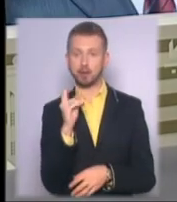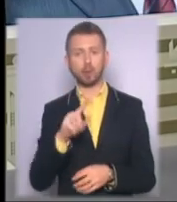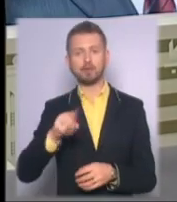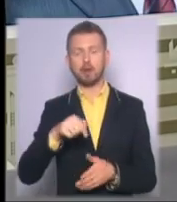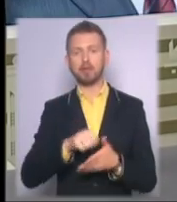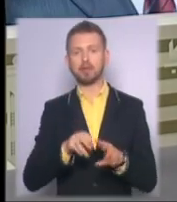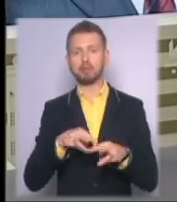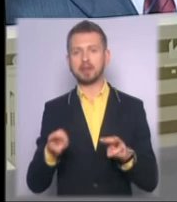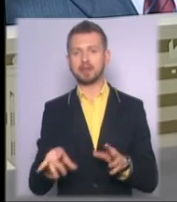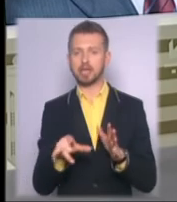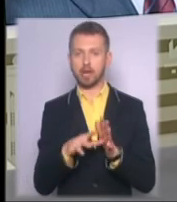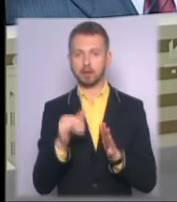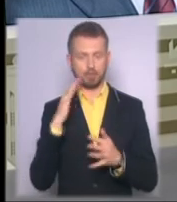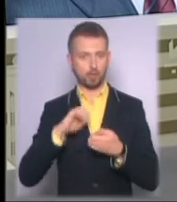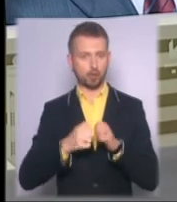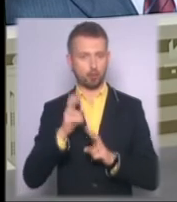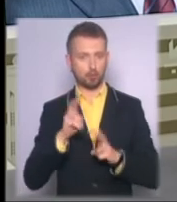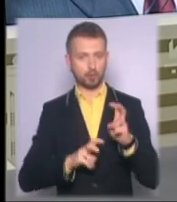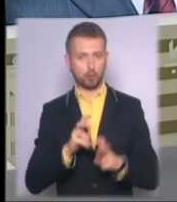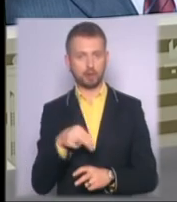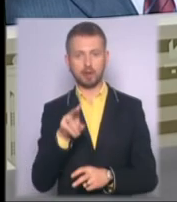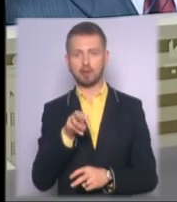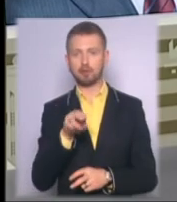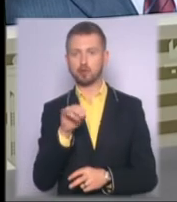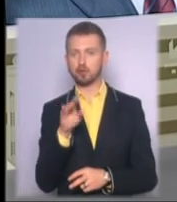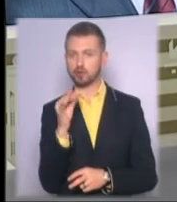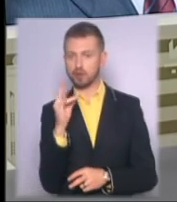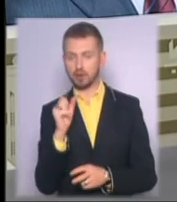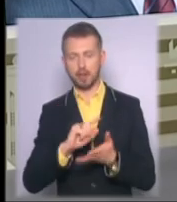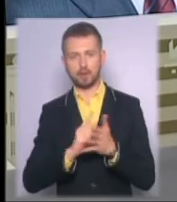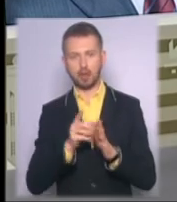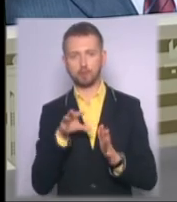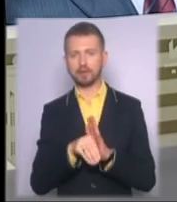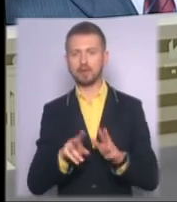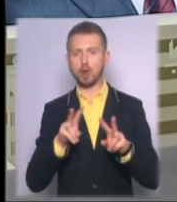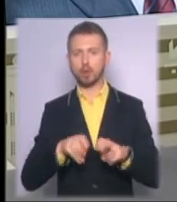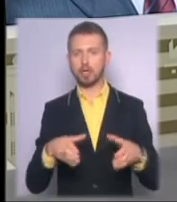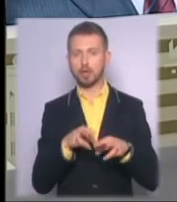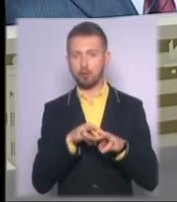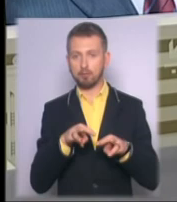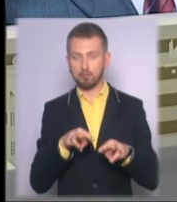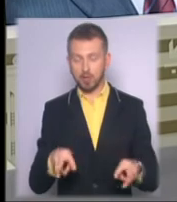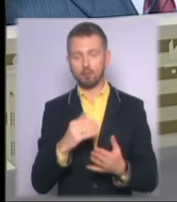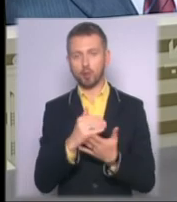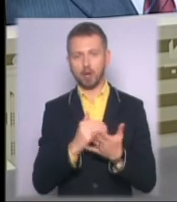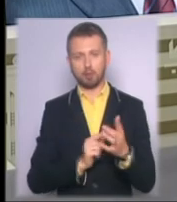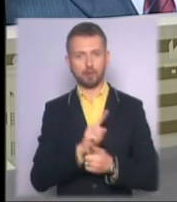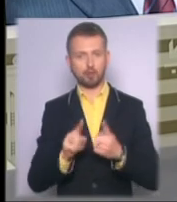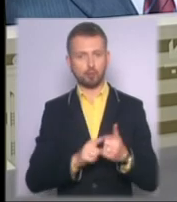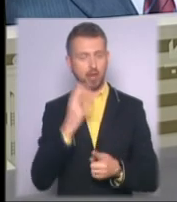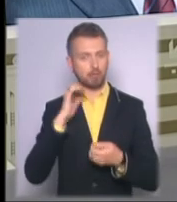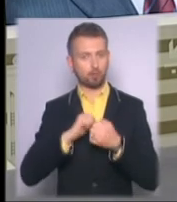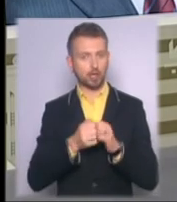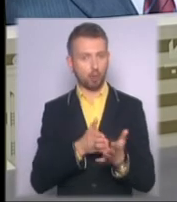від міністра енергетики та вугільної промисловості Володимира Демчишина негайно внести на розгляд Кабміну програму реформування вугільної галузі. За